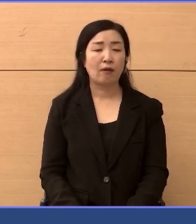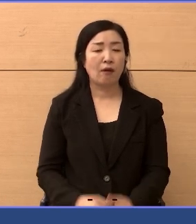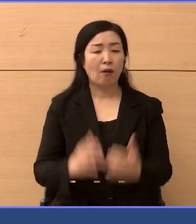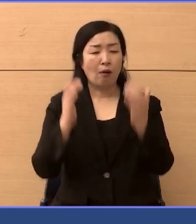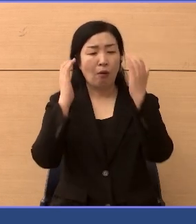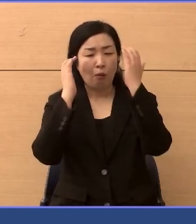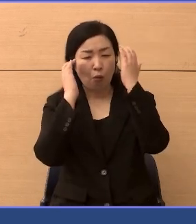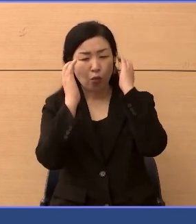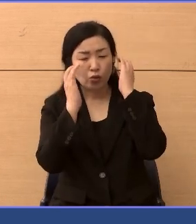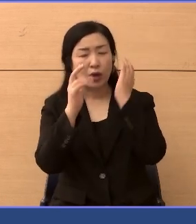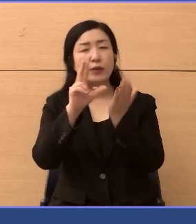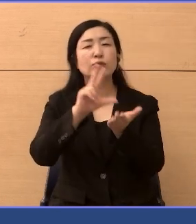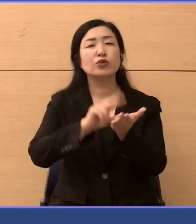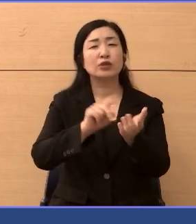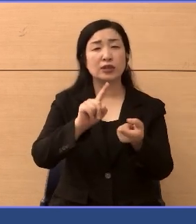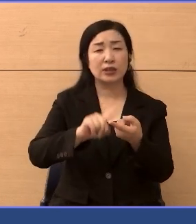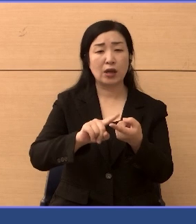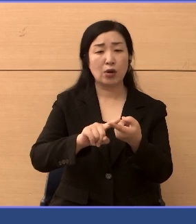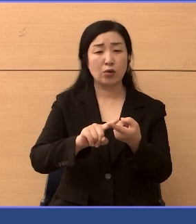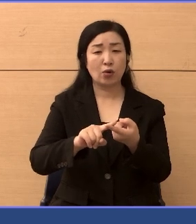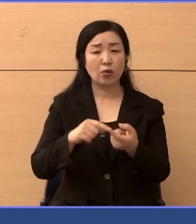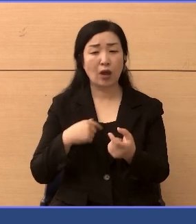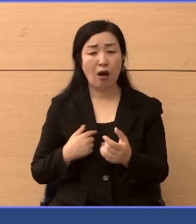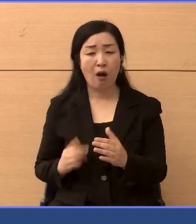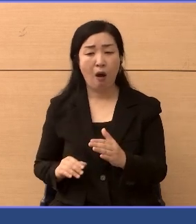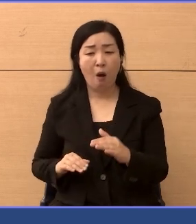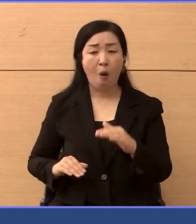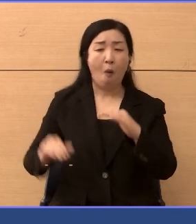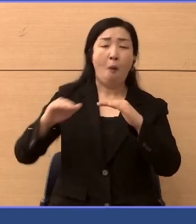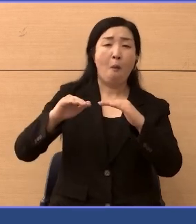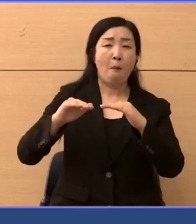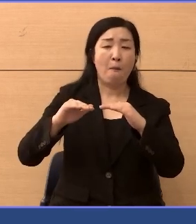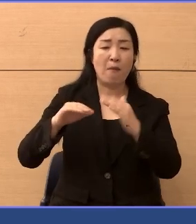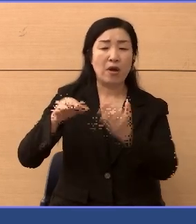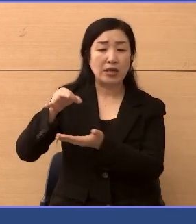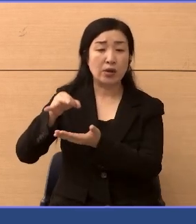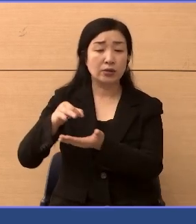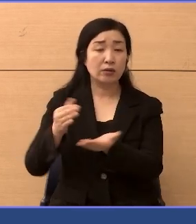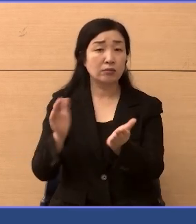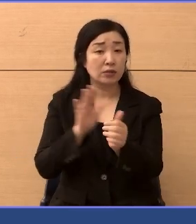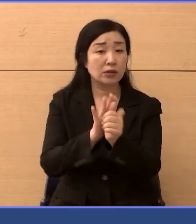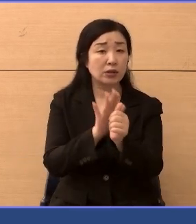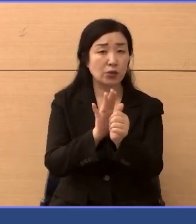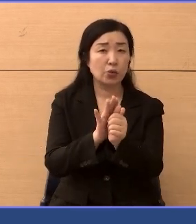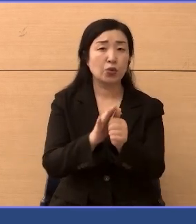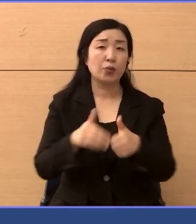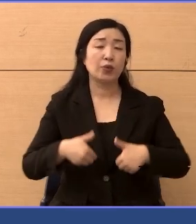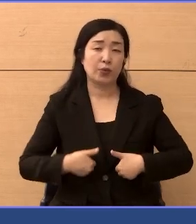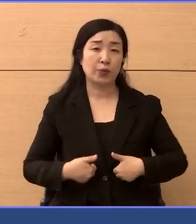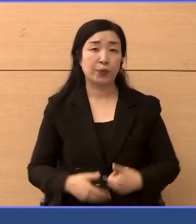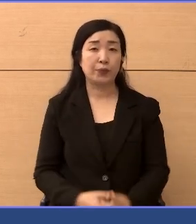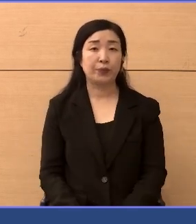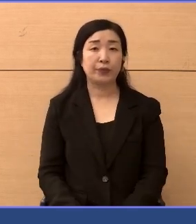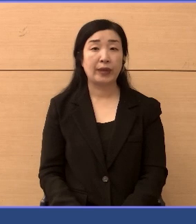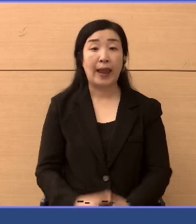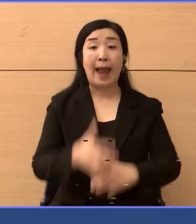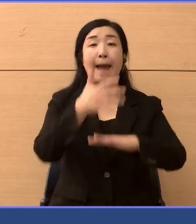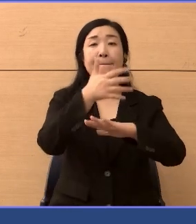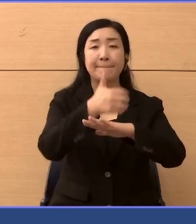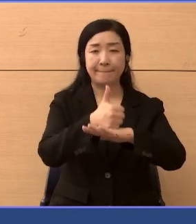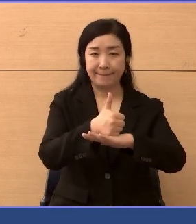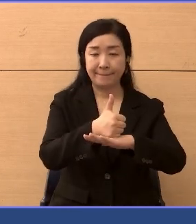복잡한 어떤 handicapped child 니즈를 with 또한 충족할 수 ASD. 있도록 재정적 지원을 받을 필요도 Finally, 있습니다. parents 그리고 may need